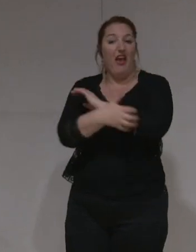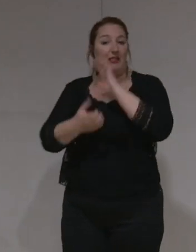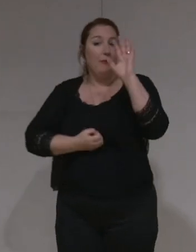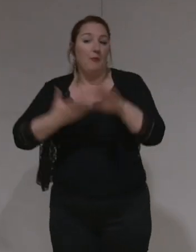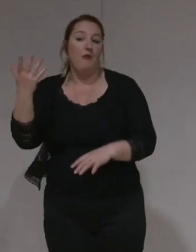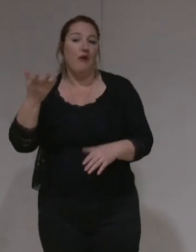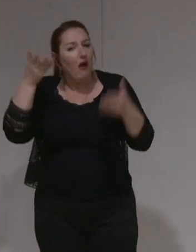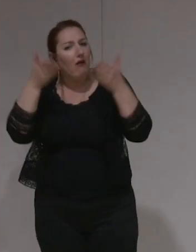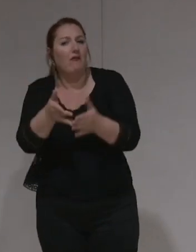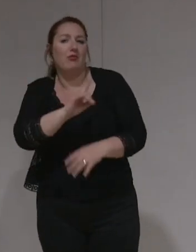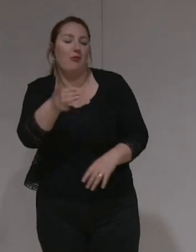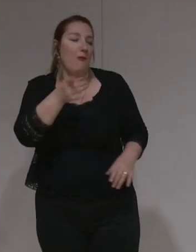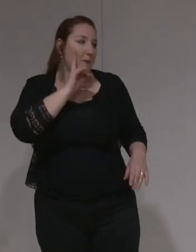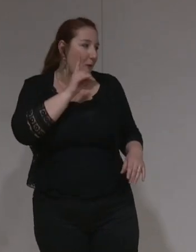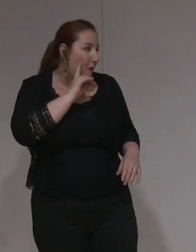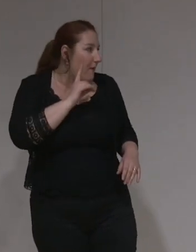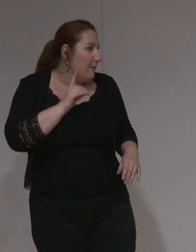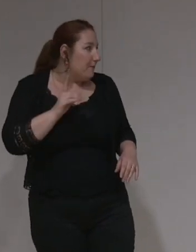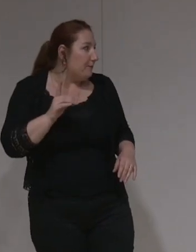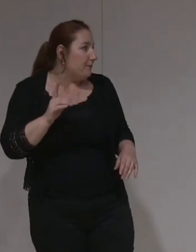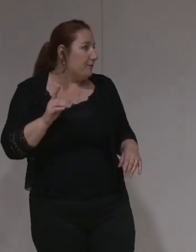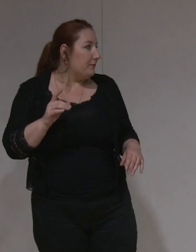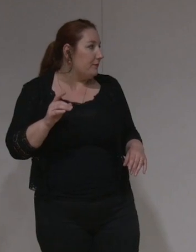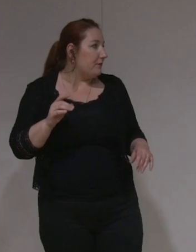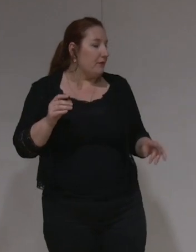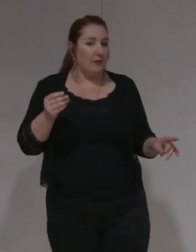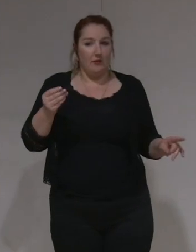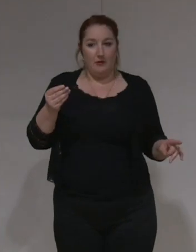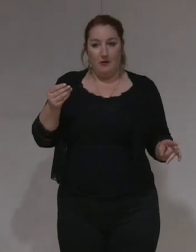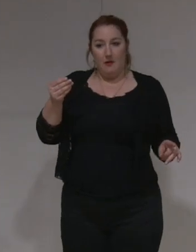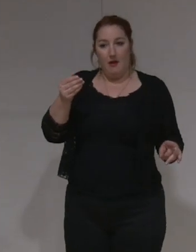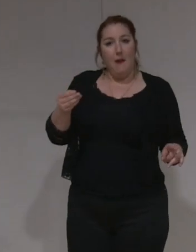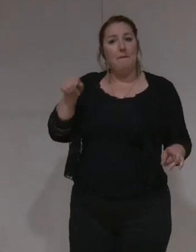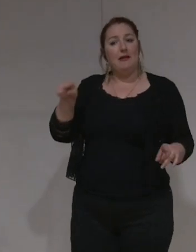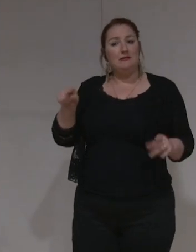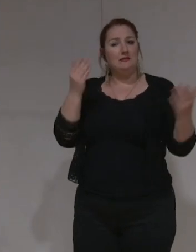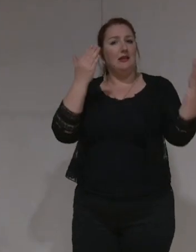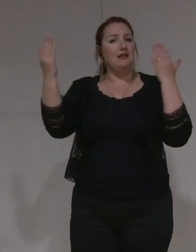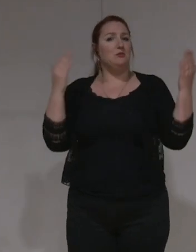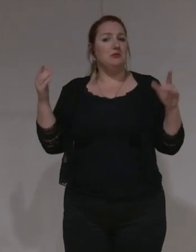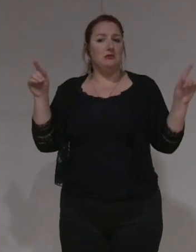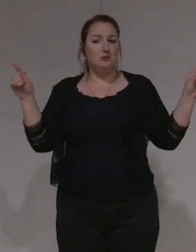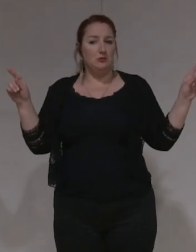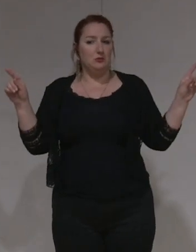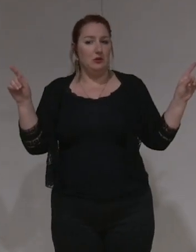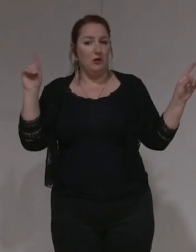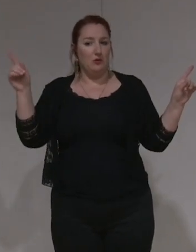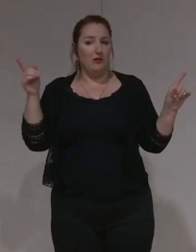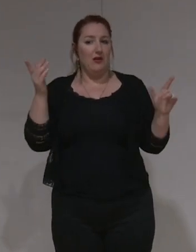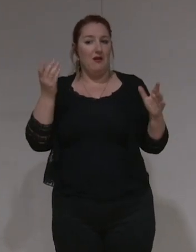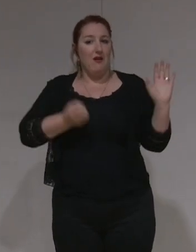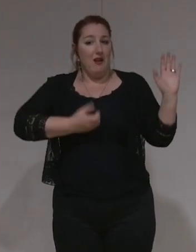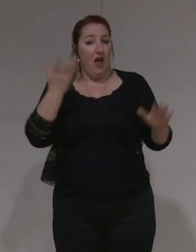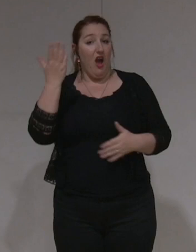puisque il y a à la fois par rapport à Mers l'exposition que vous pouvez voir à côté de l'art dans les camps et